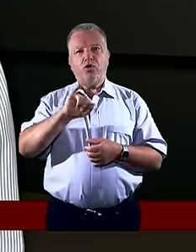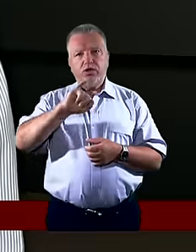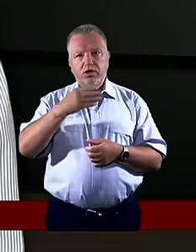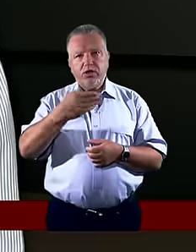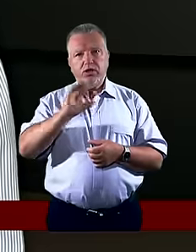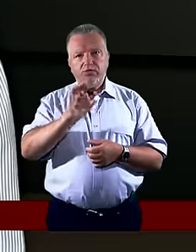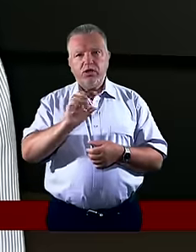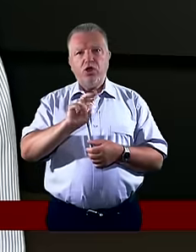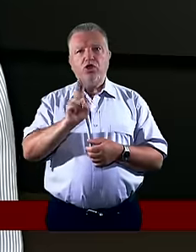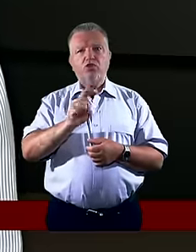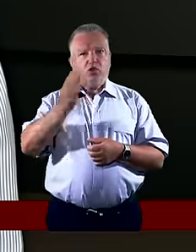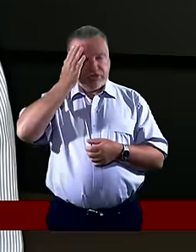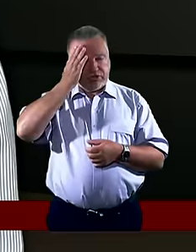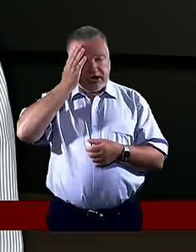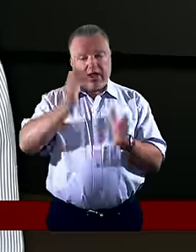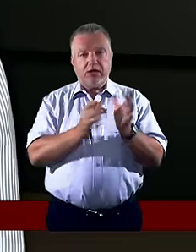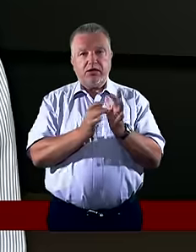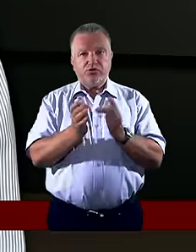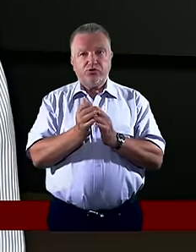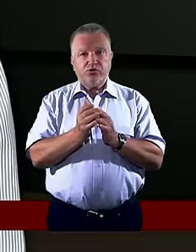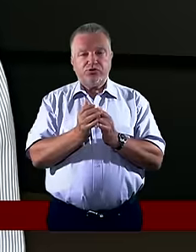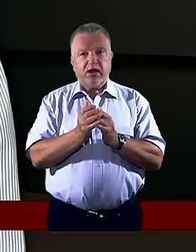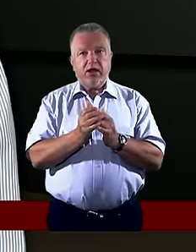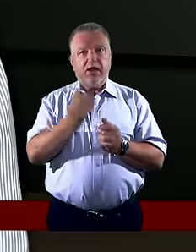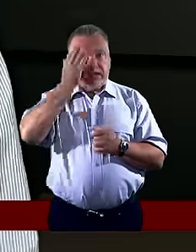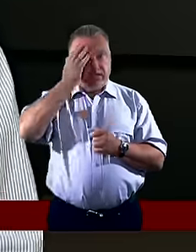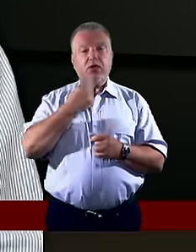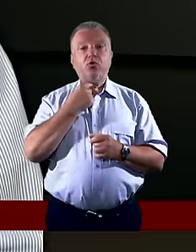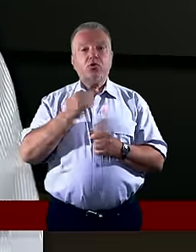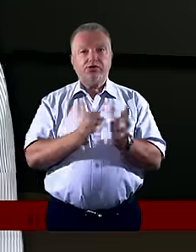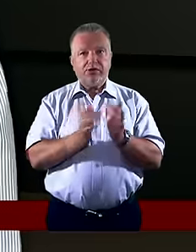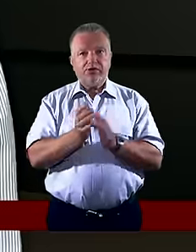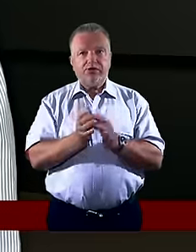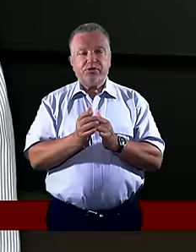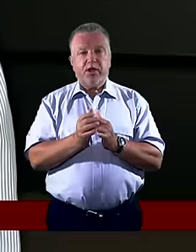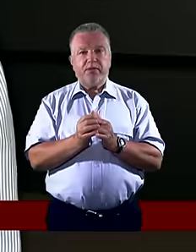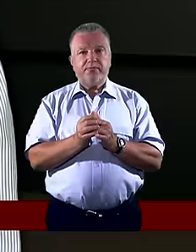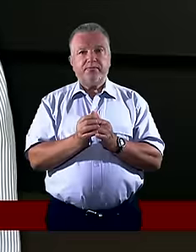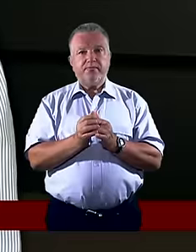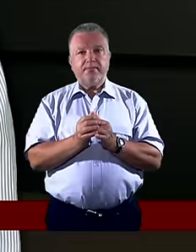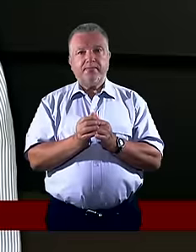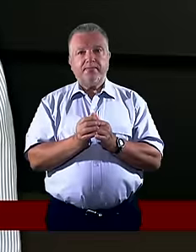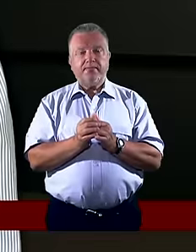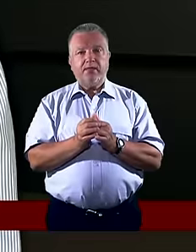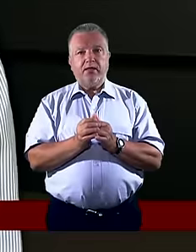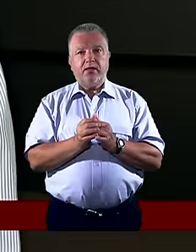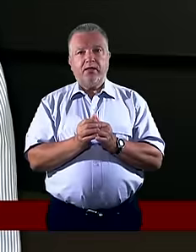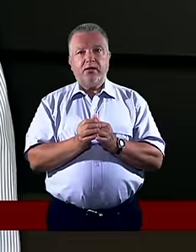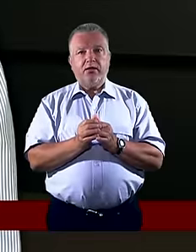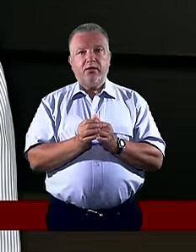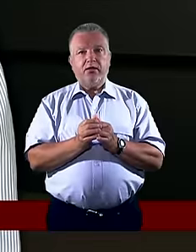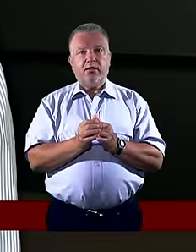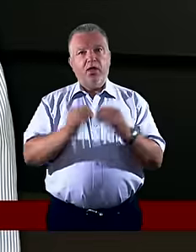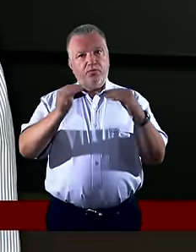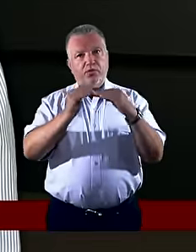głos Pana Jezusa, kto zna Jezusa. I może właśnie jakby przekładając teraz na rzeczywistość Kościoła, który Pan